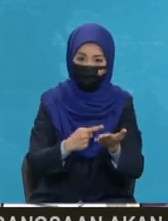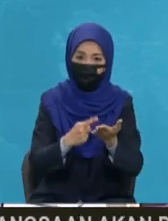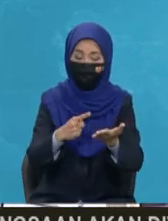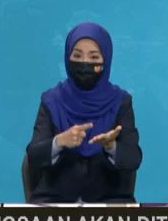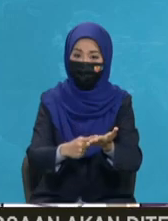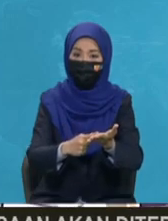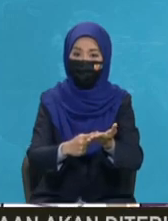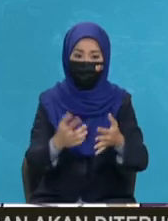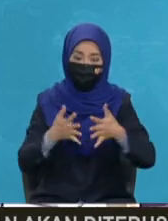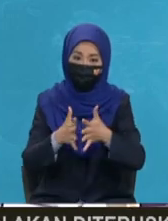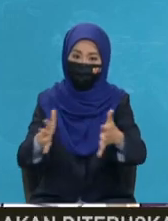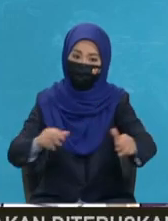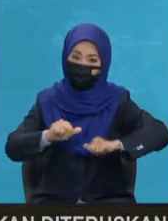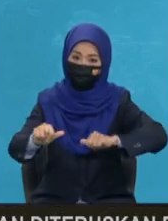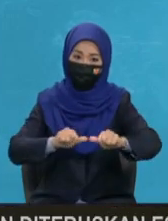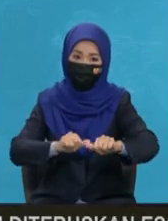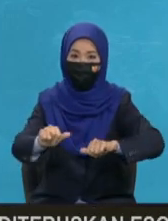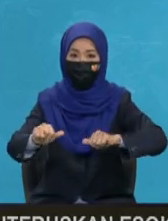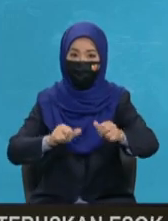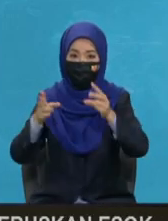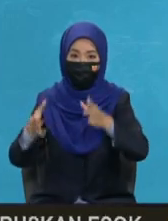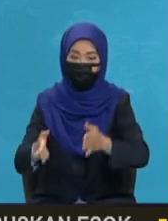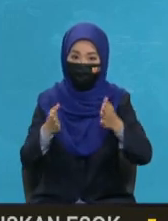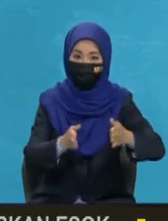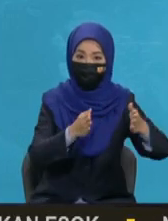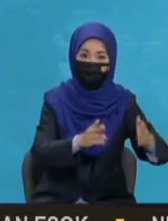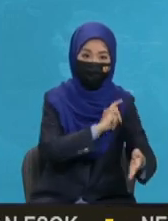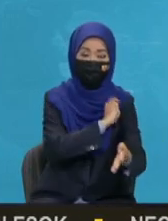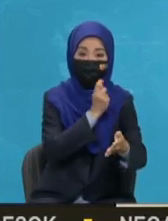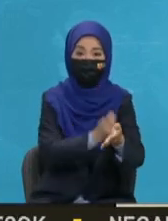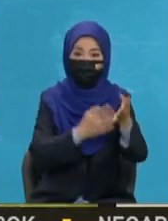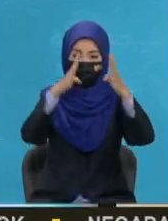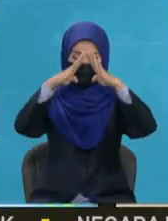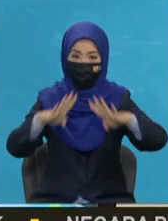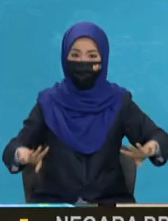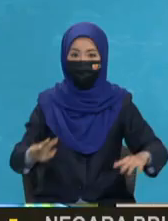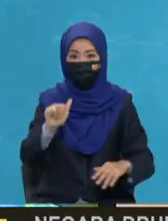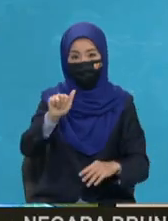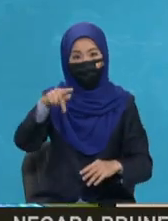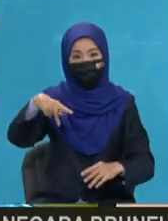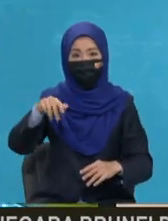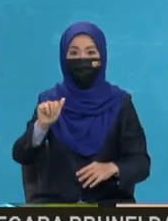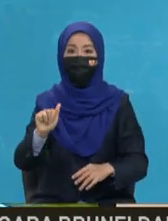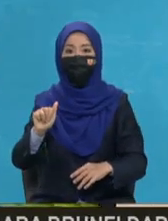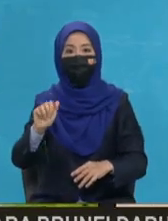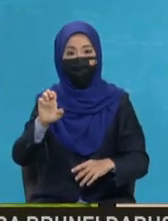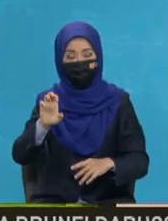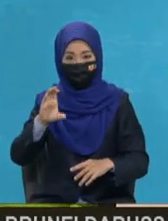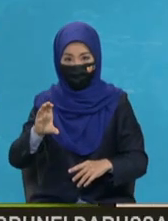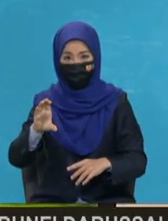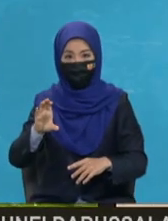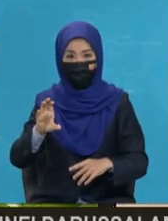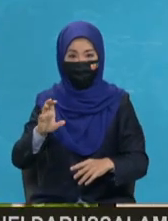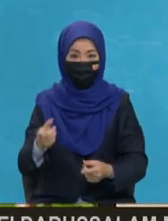mengenai perkembangan activity plan tindakan bagi kerjasama tenaga Asian ringkasnya FPI